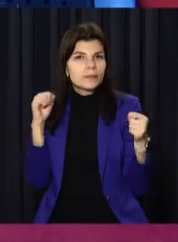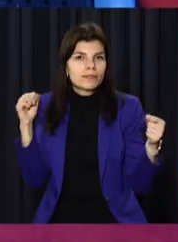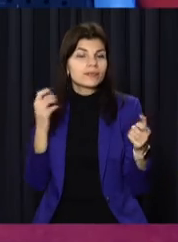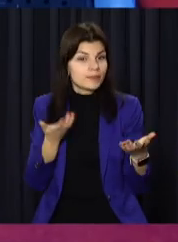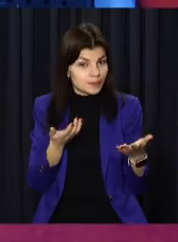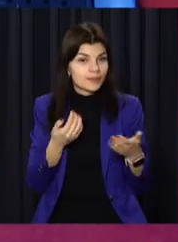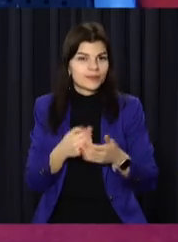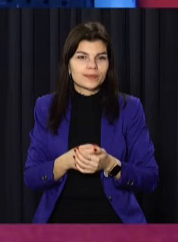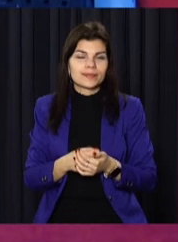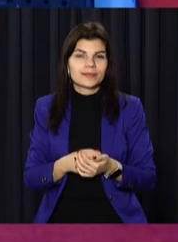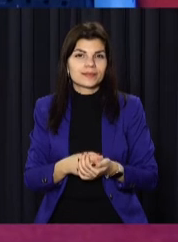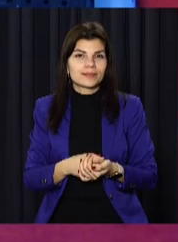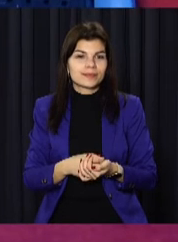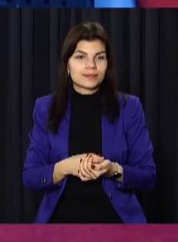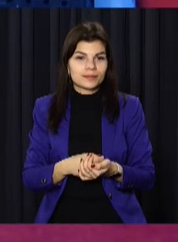сцене.